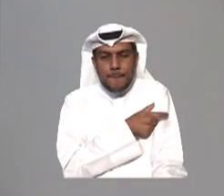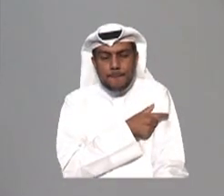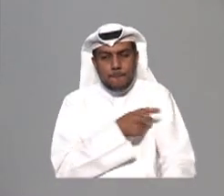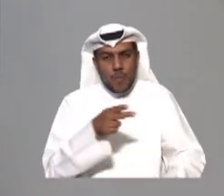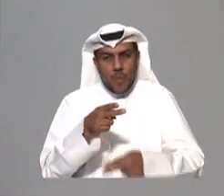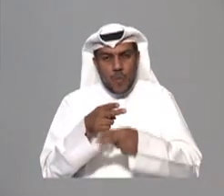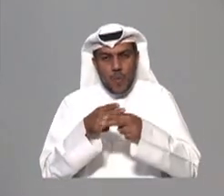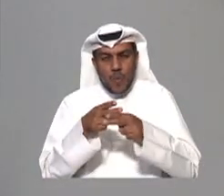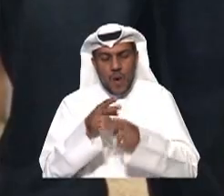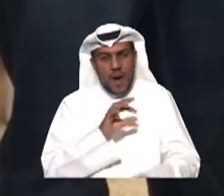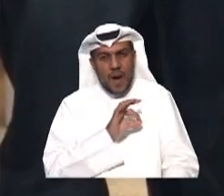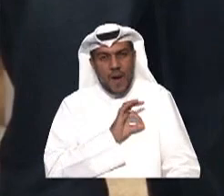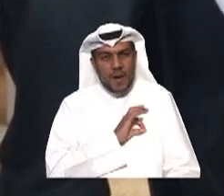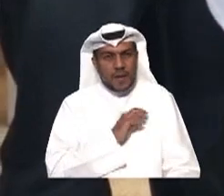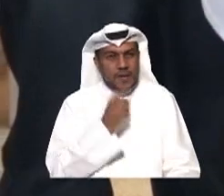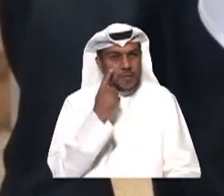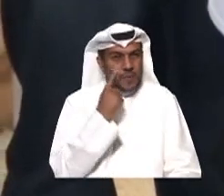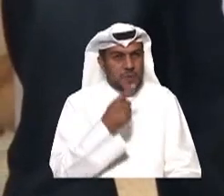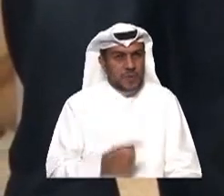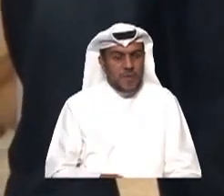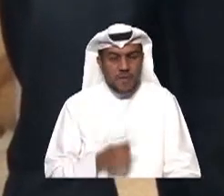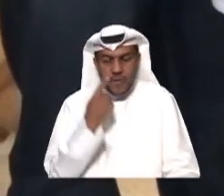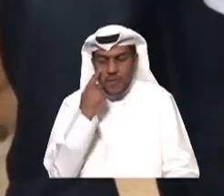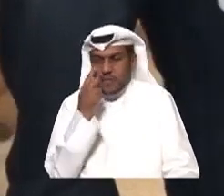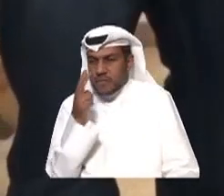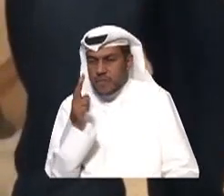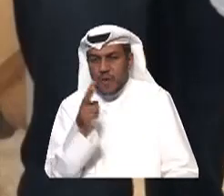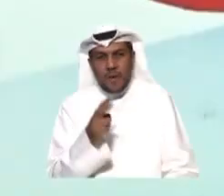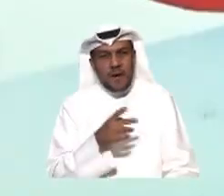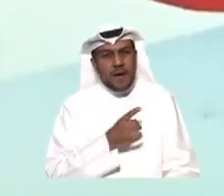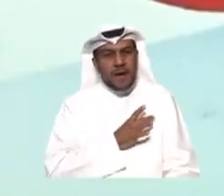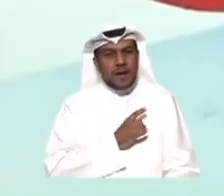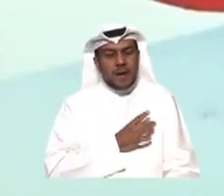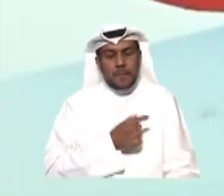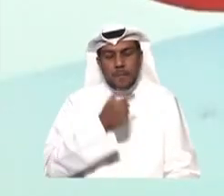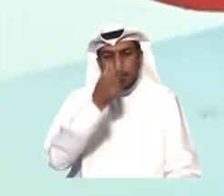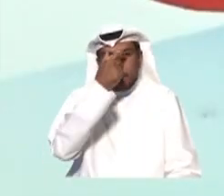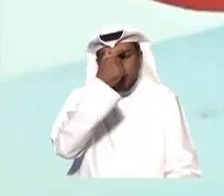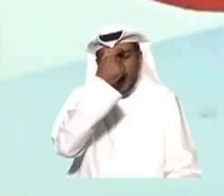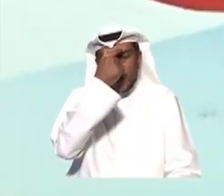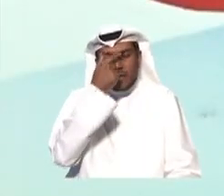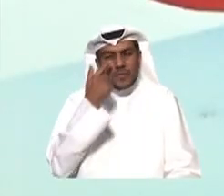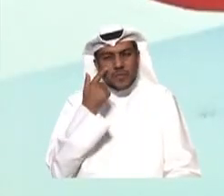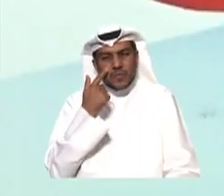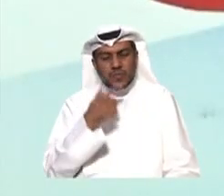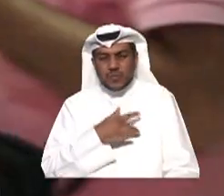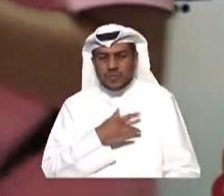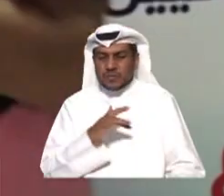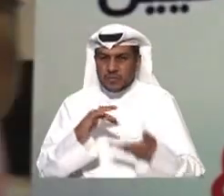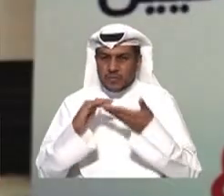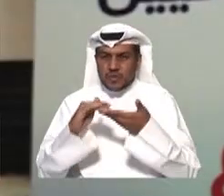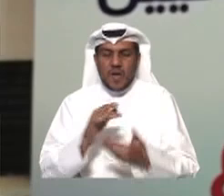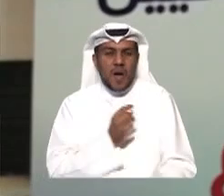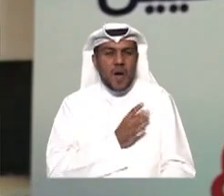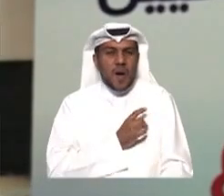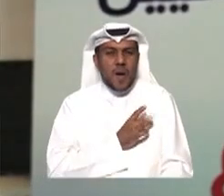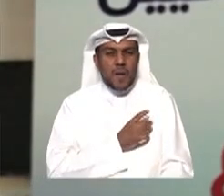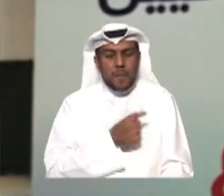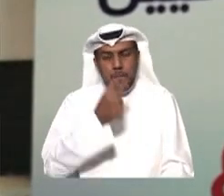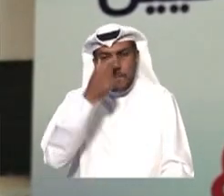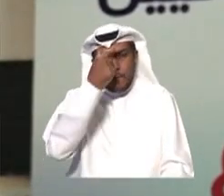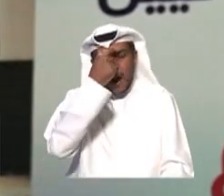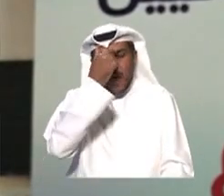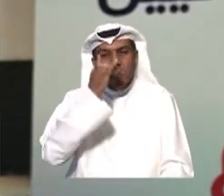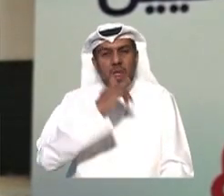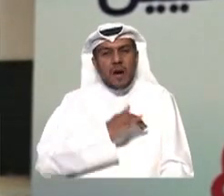من أجل تفقد مرضى القلب وإغاثتهم لصحة أفضل. هذا المستشفى راشيا هو